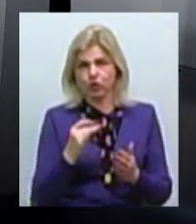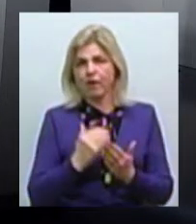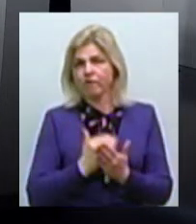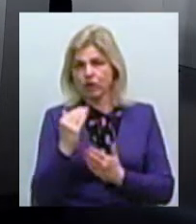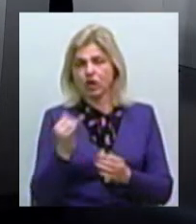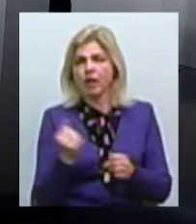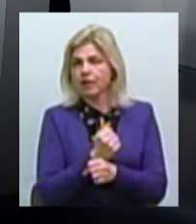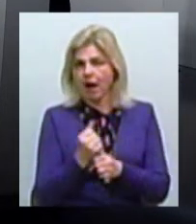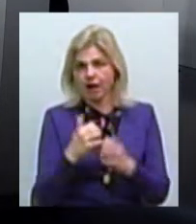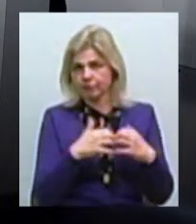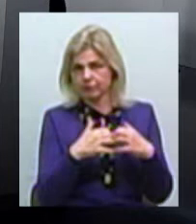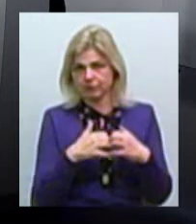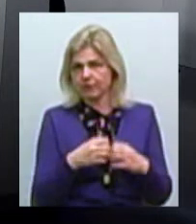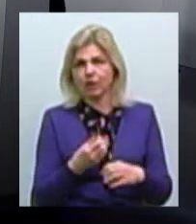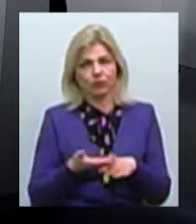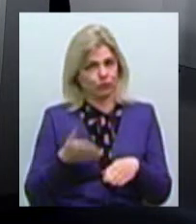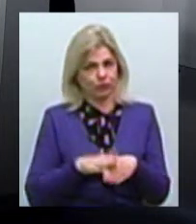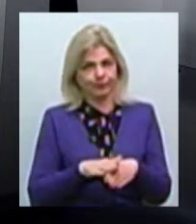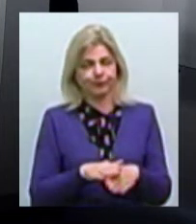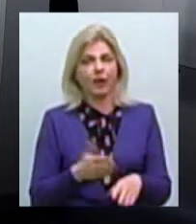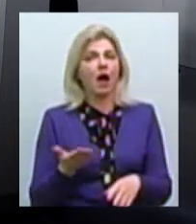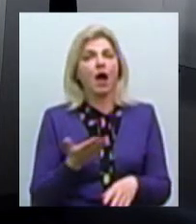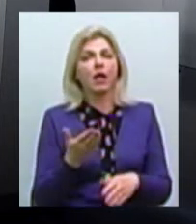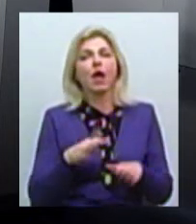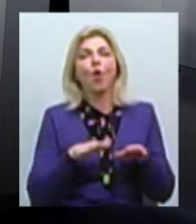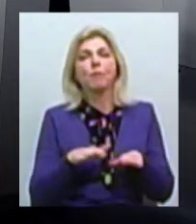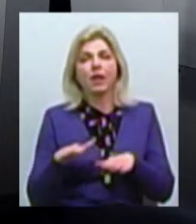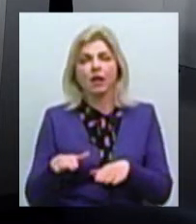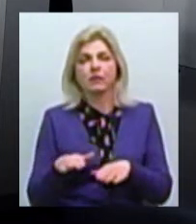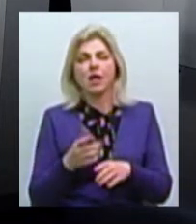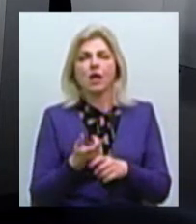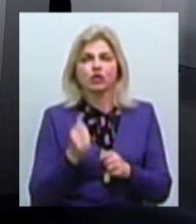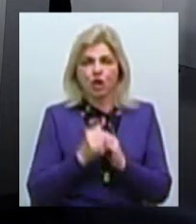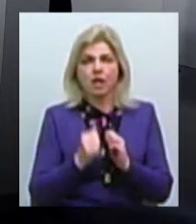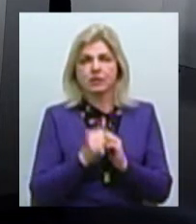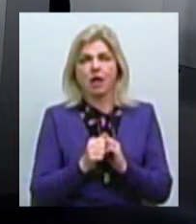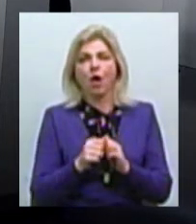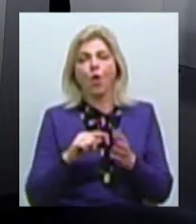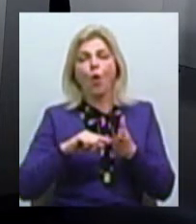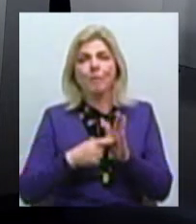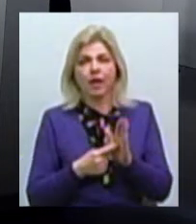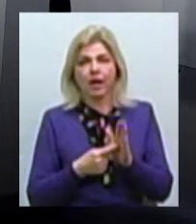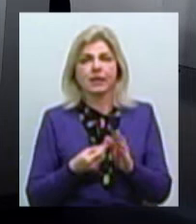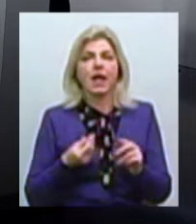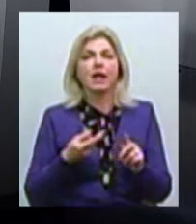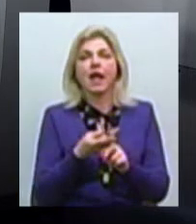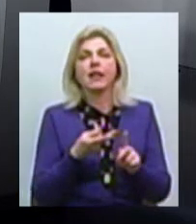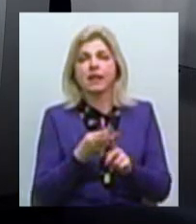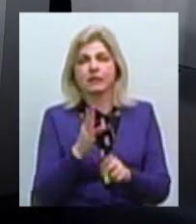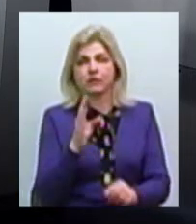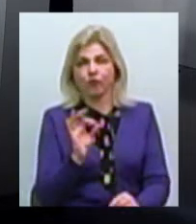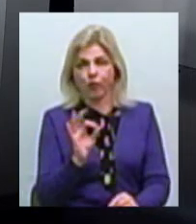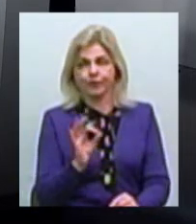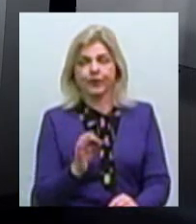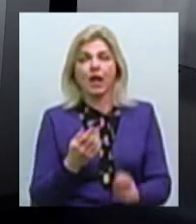хлеще а эти объекты на и части шастают жертвам и рейдерство ну это две группы